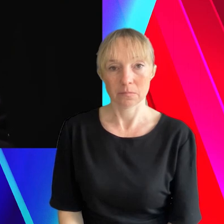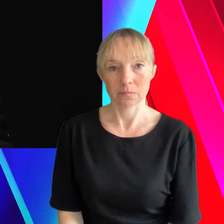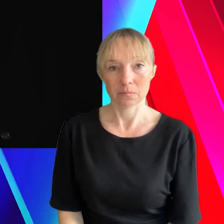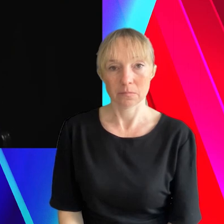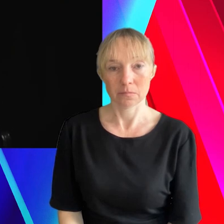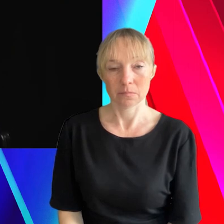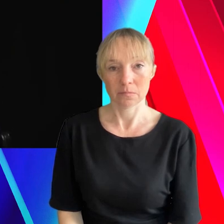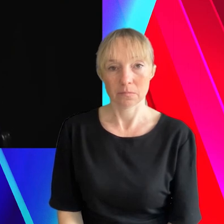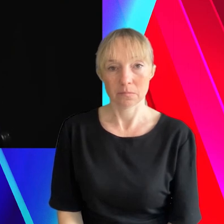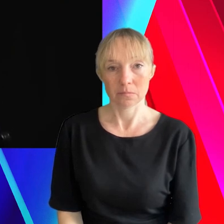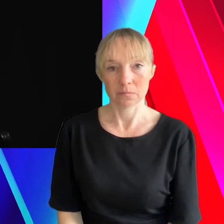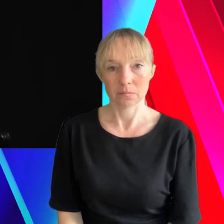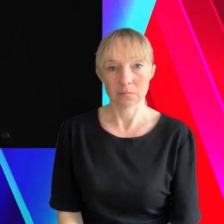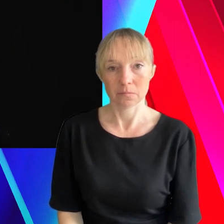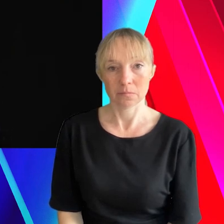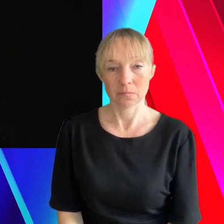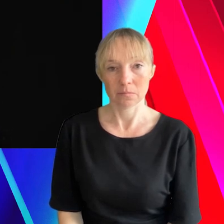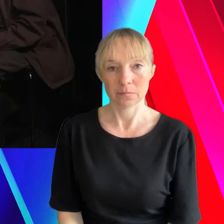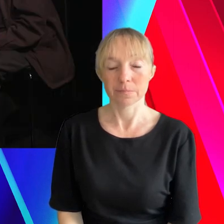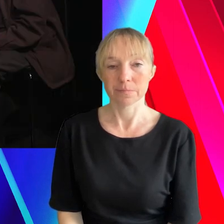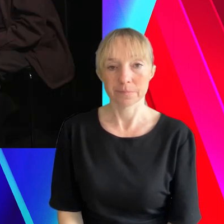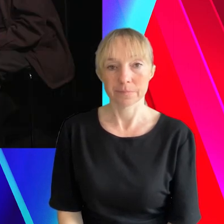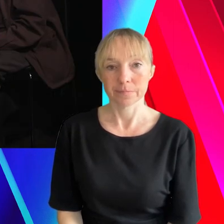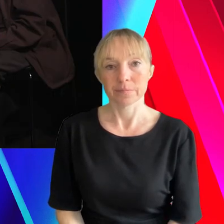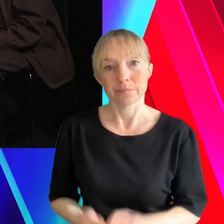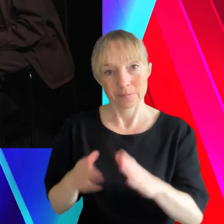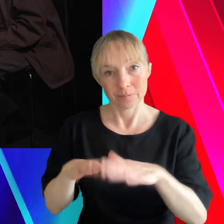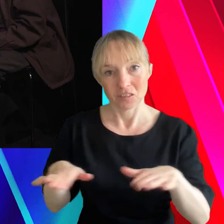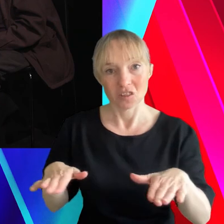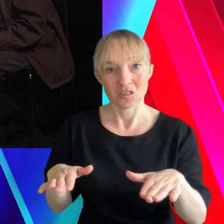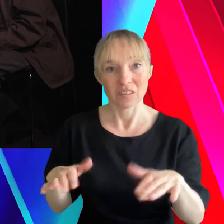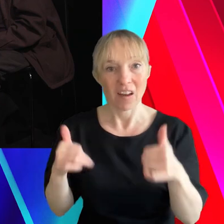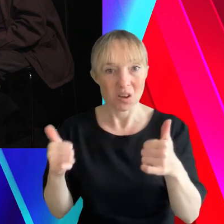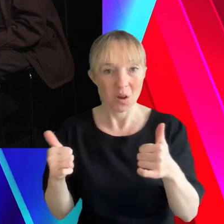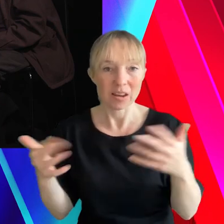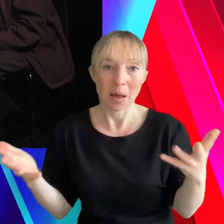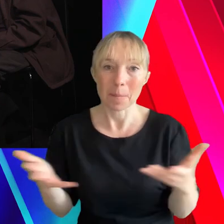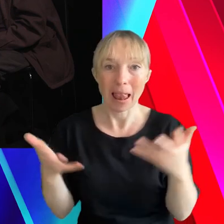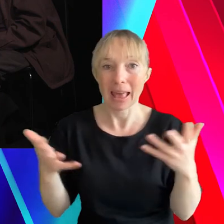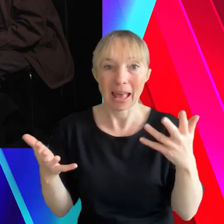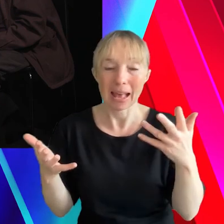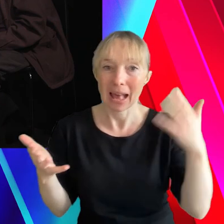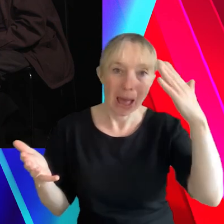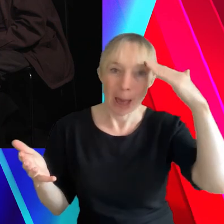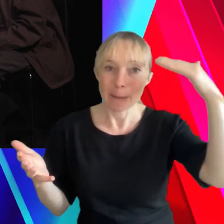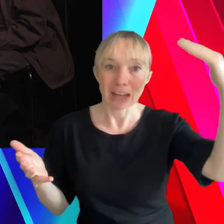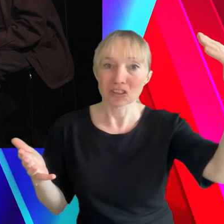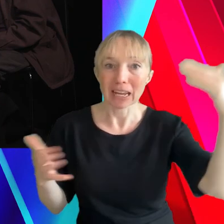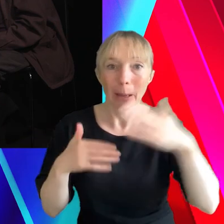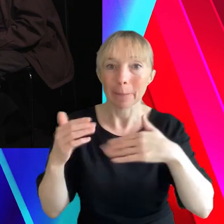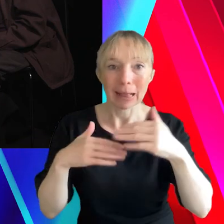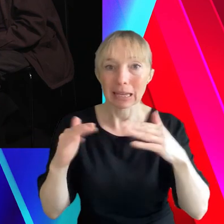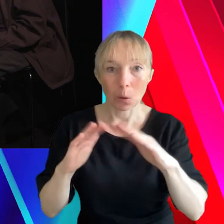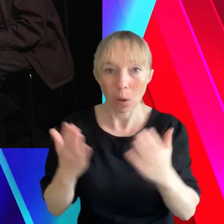فیلمسازی دارن میکنن باور نمیکنن مسخره است براشون. Children are very good at playing, imagining, building up worlds.